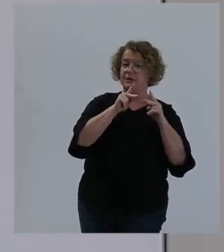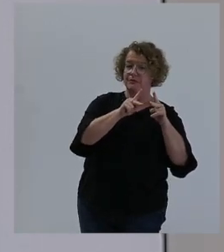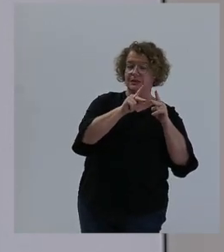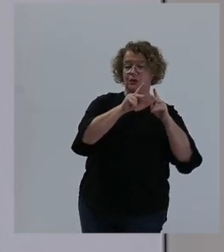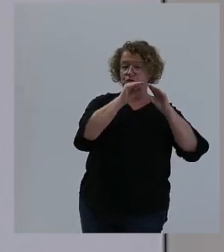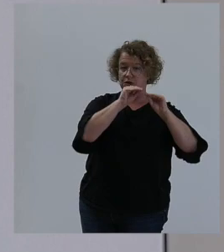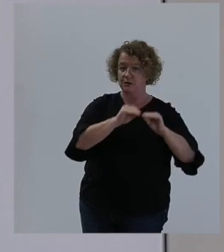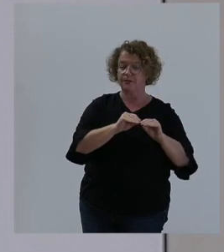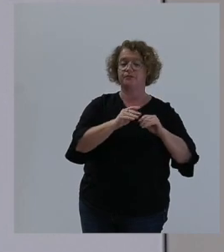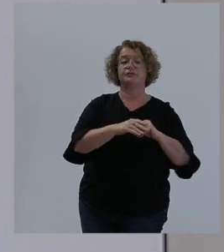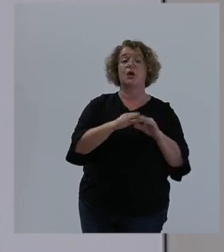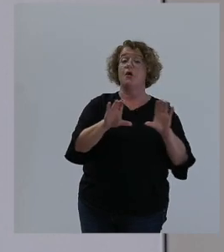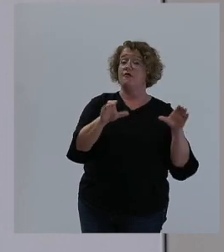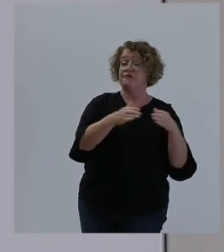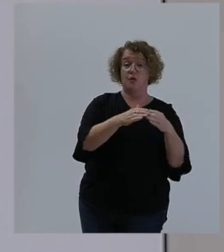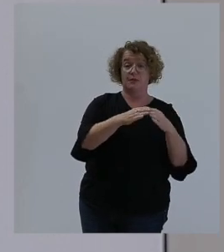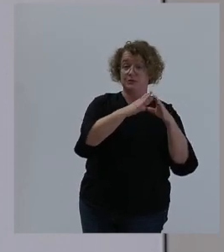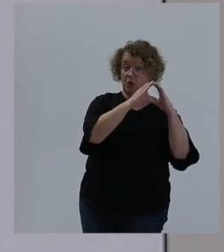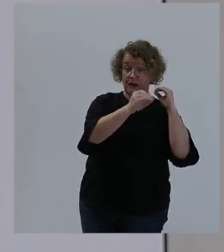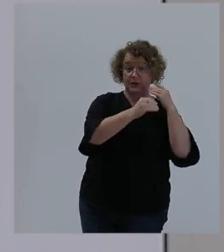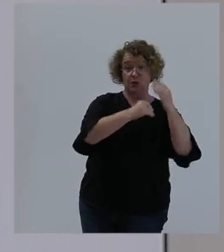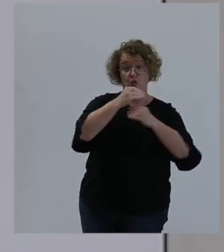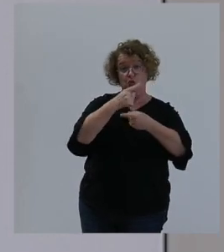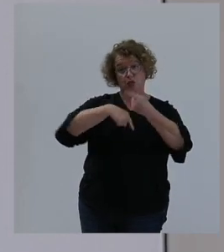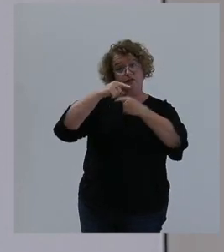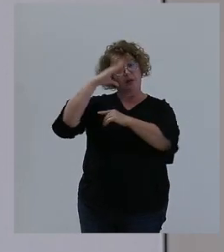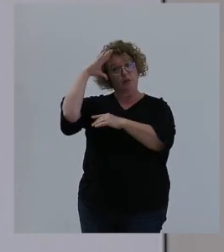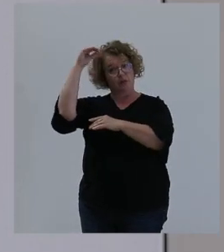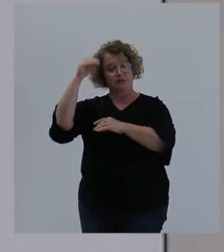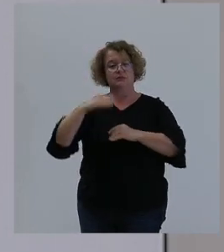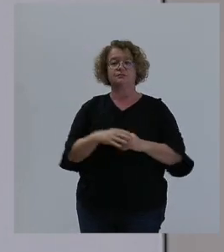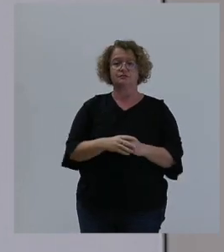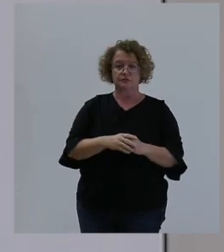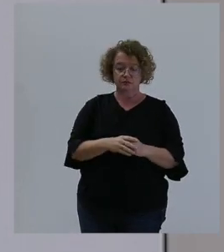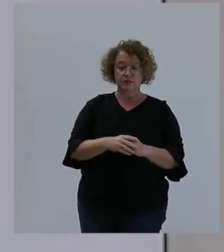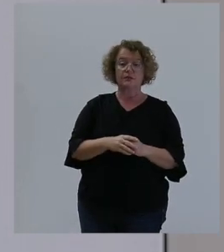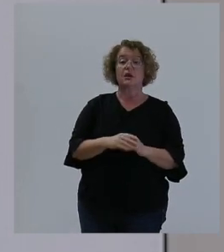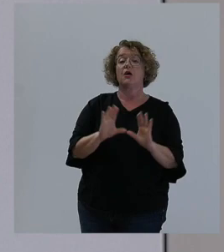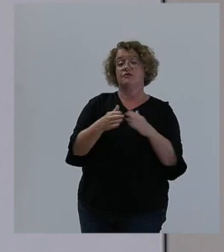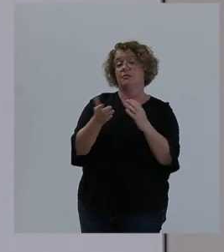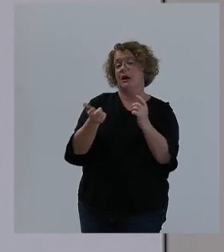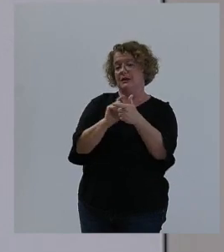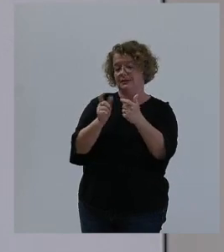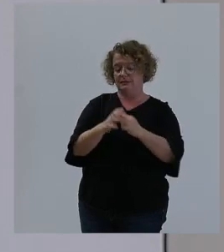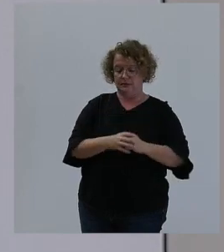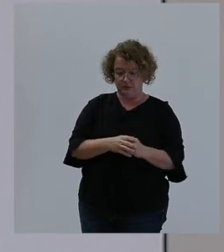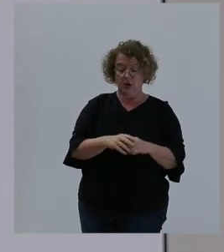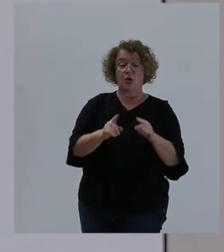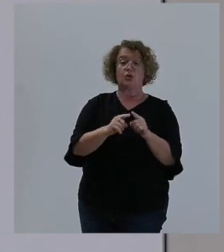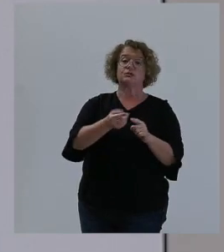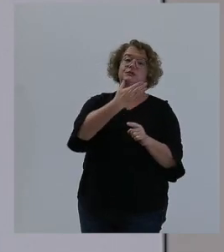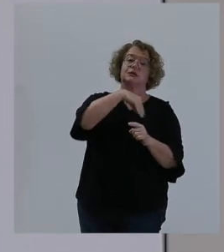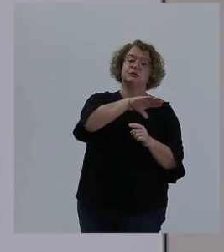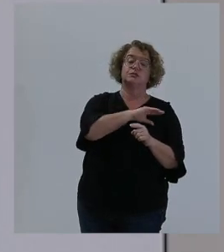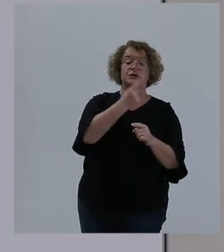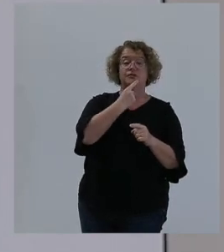qu'il s'agisse de formation académique ou professionnalisante. La responsabilité implique enfin que soient